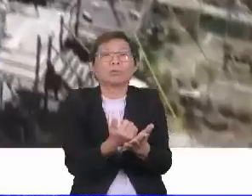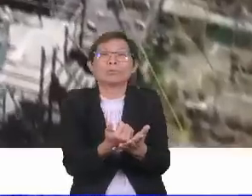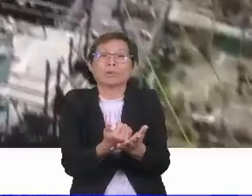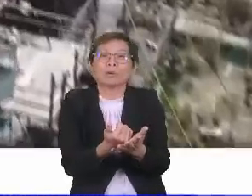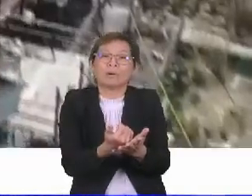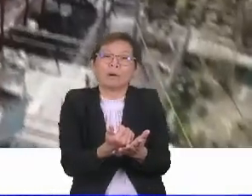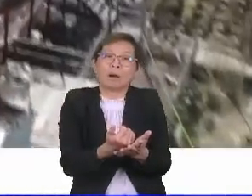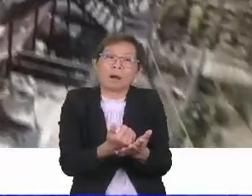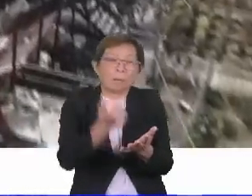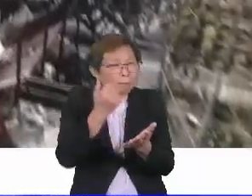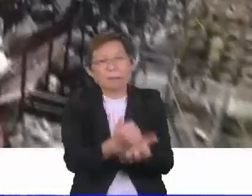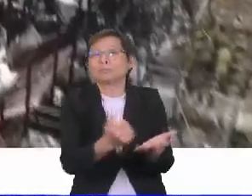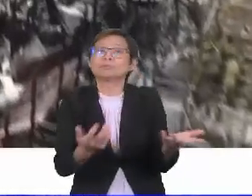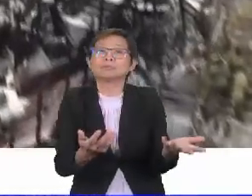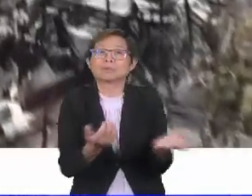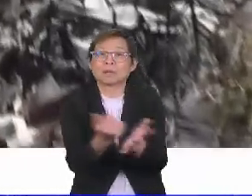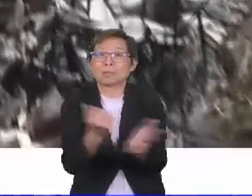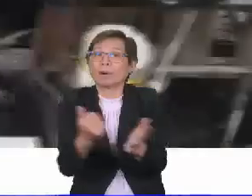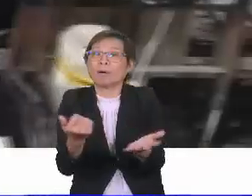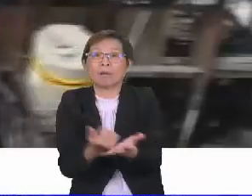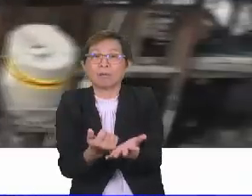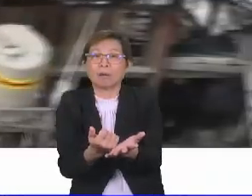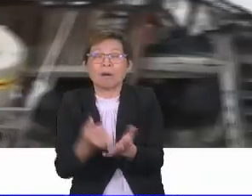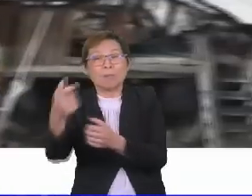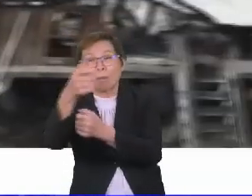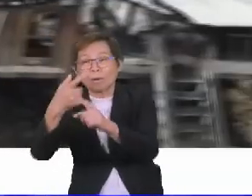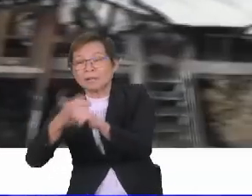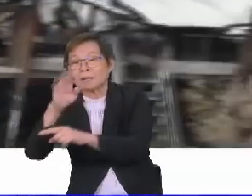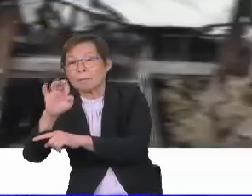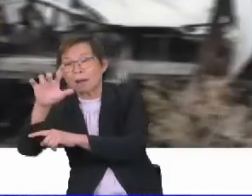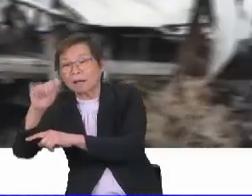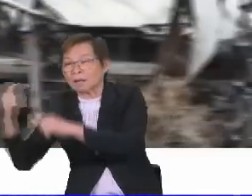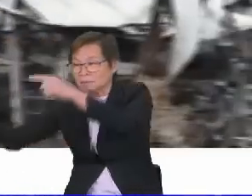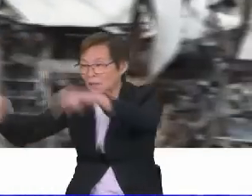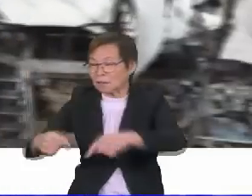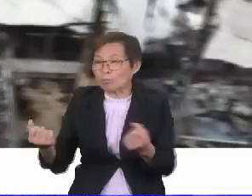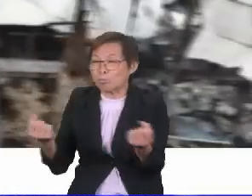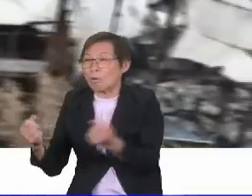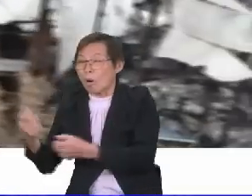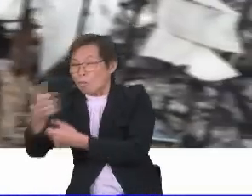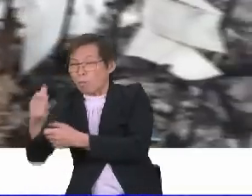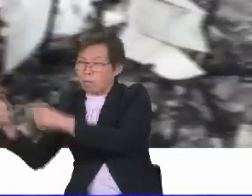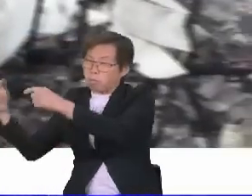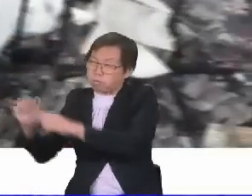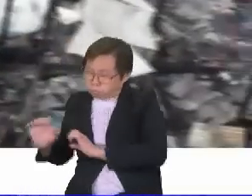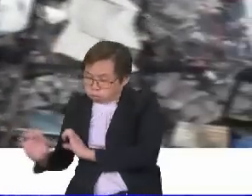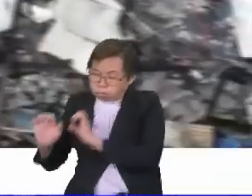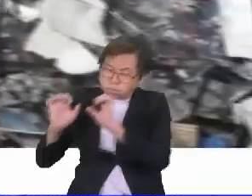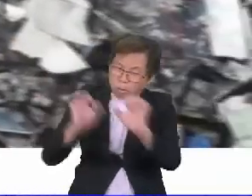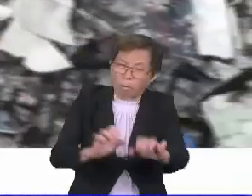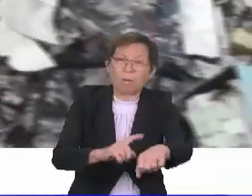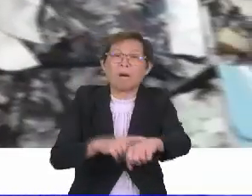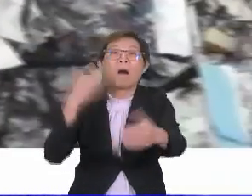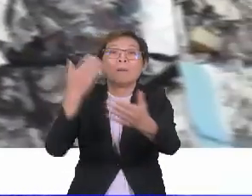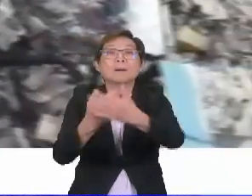kita dapat membantu begitu juga domba yang dari belaga datang ke kawasan asap memakan masa 1